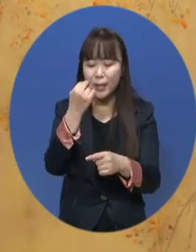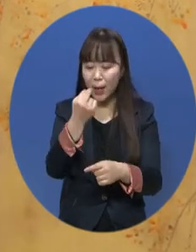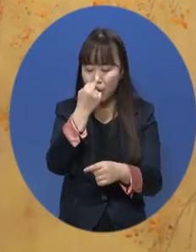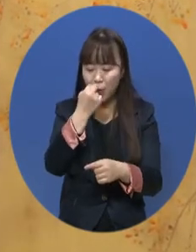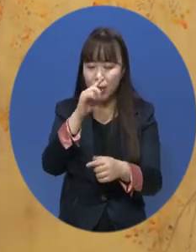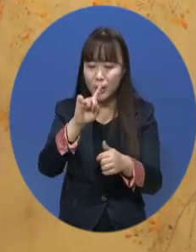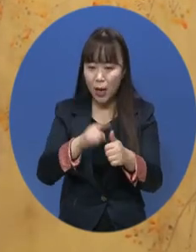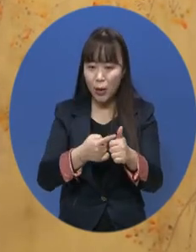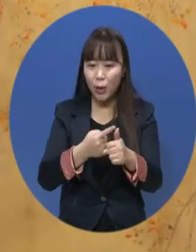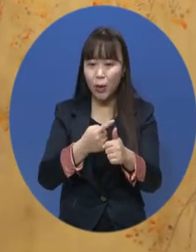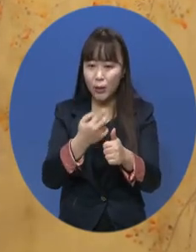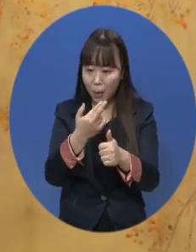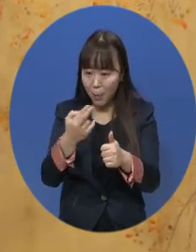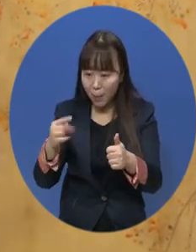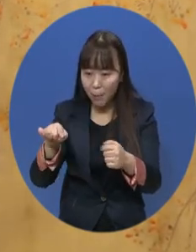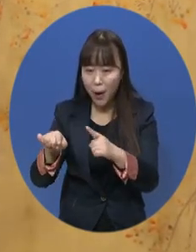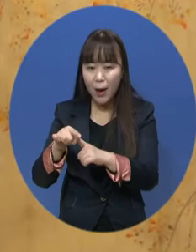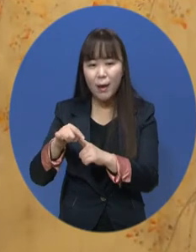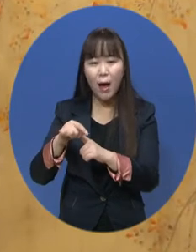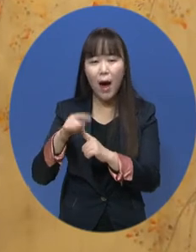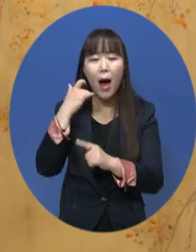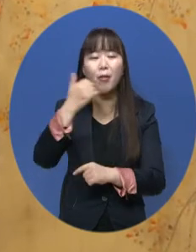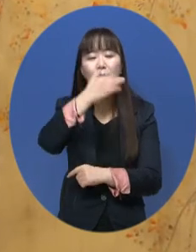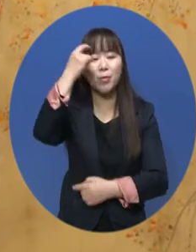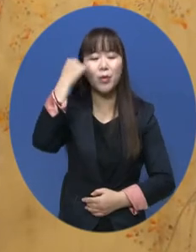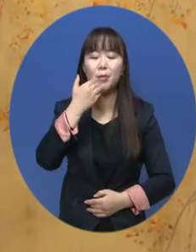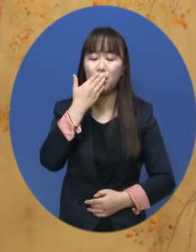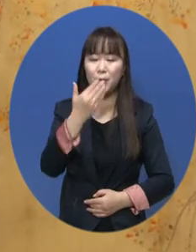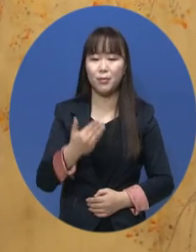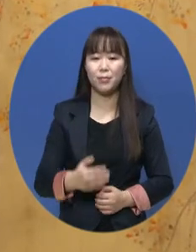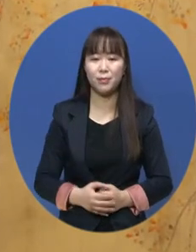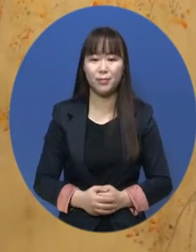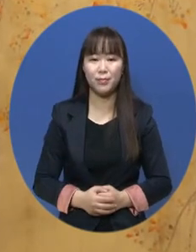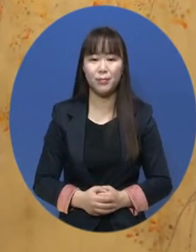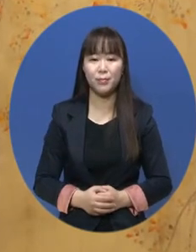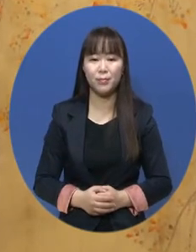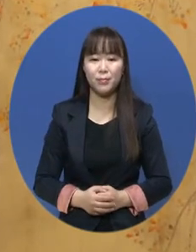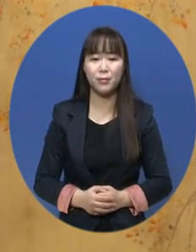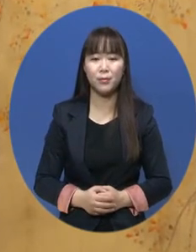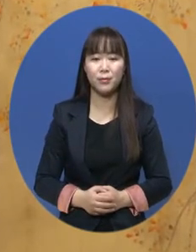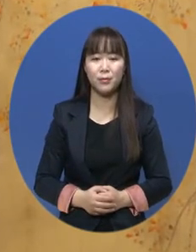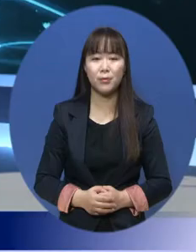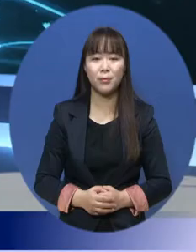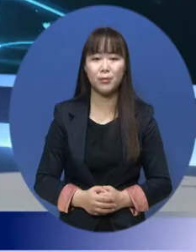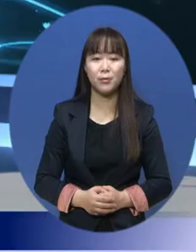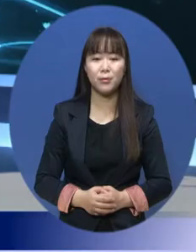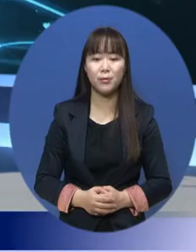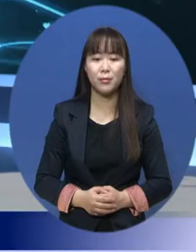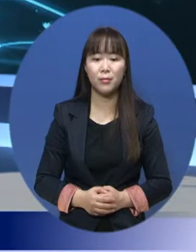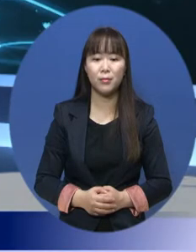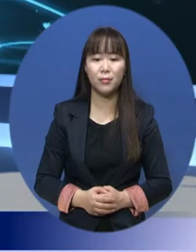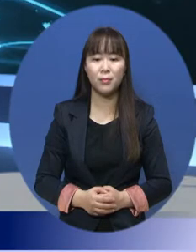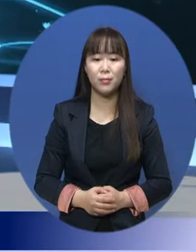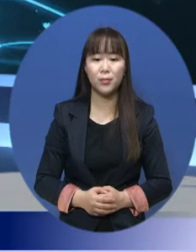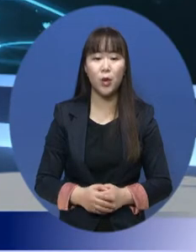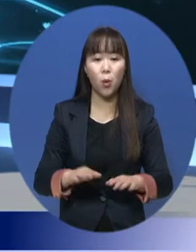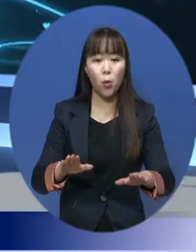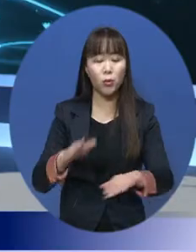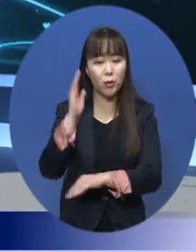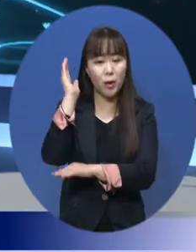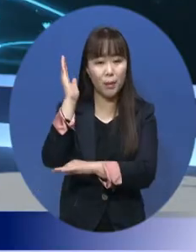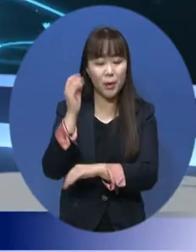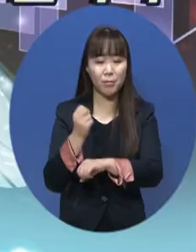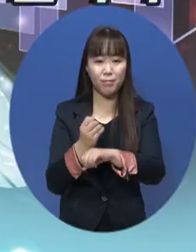그리고 여백의 미를 느낄 수 있는 시간이 되고 있습니다. 복지TV 뉴스 이소윤입니다. 이어서 오늘도